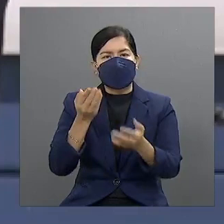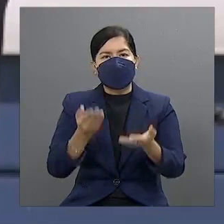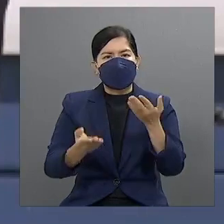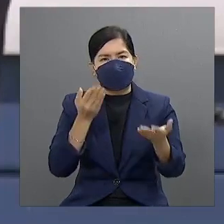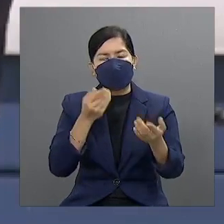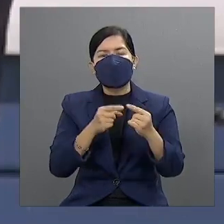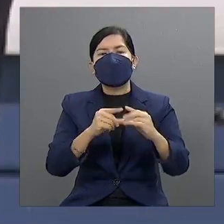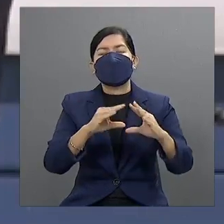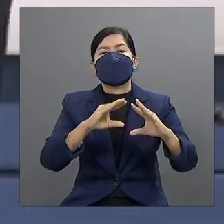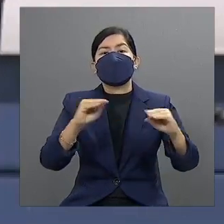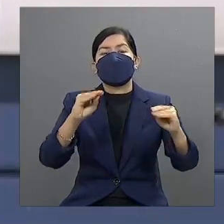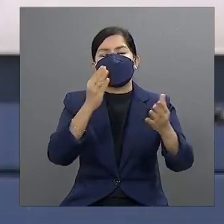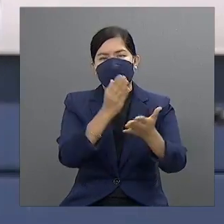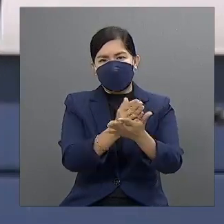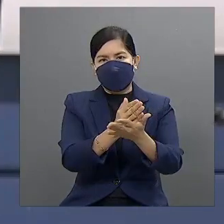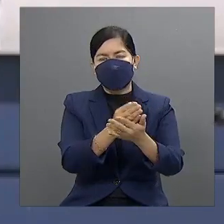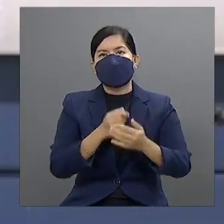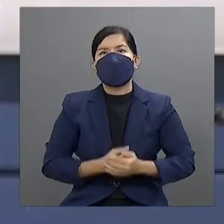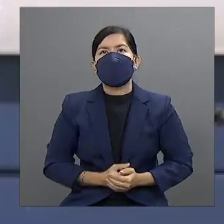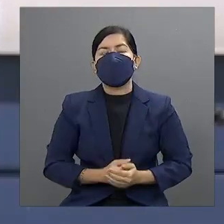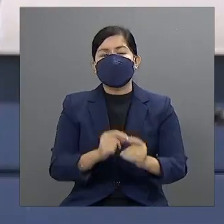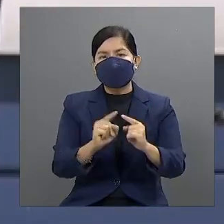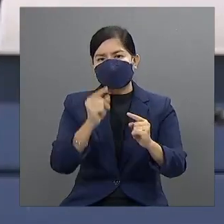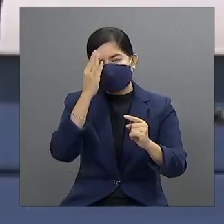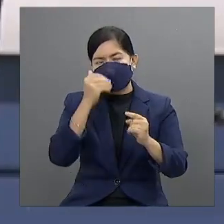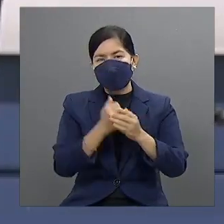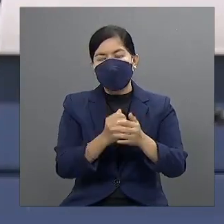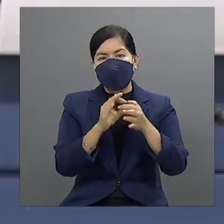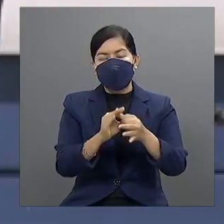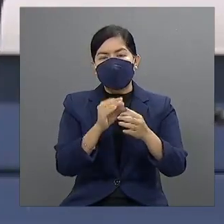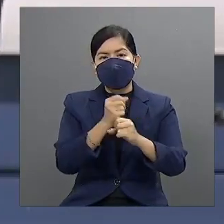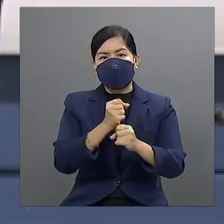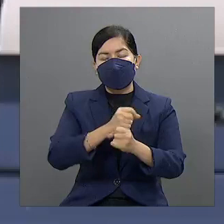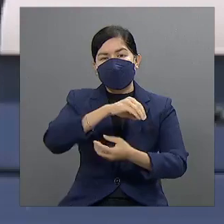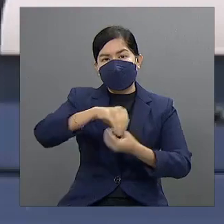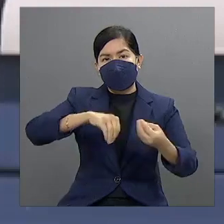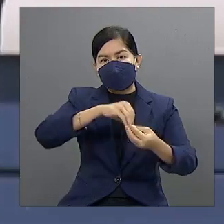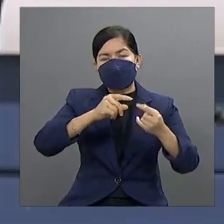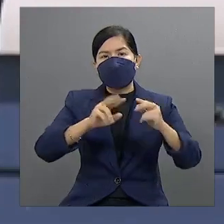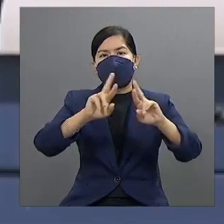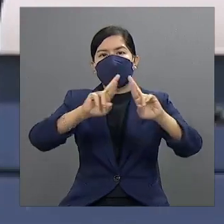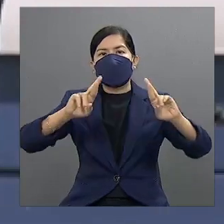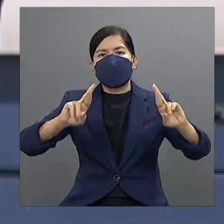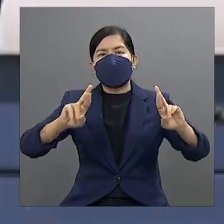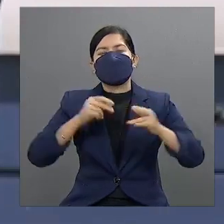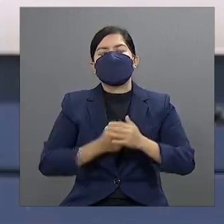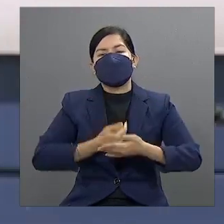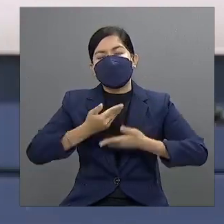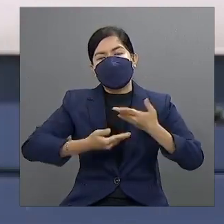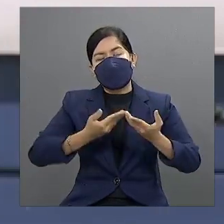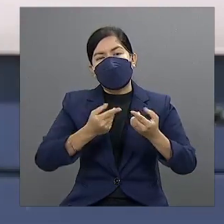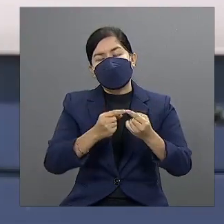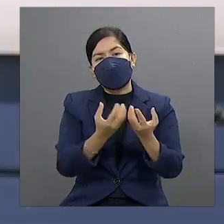างคืนเนี่ยที่เกิดขึ้นเนี่ยมันเป็นธุรกิจที่ร้านอาหารกลางคืนเขาก็อยู่ได้นะครับหรือว่าตลอดจนไอ้พว